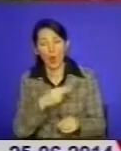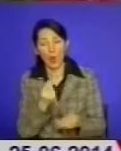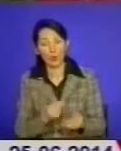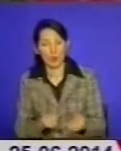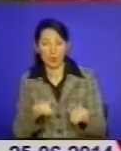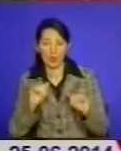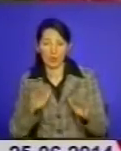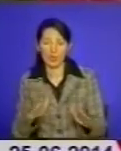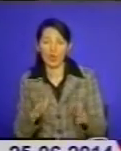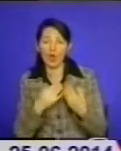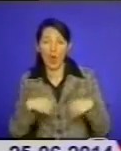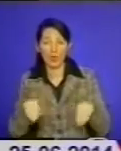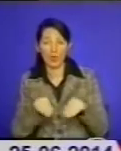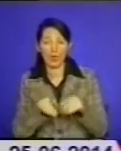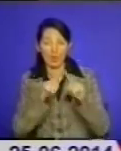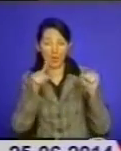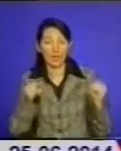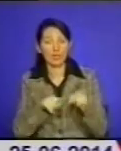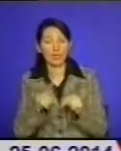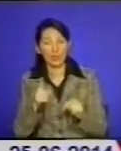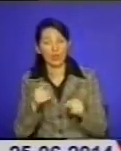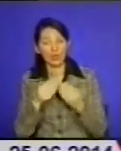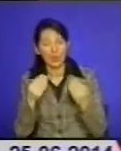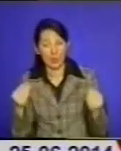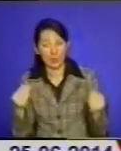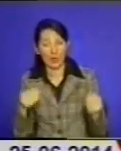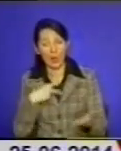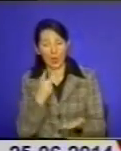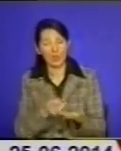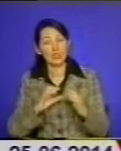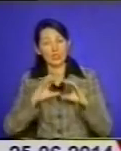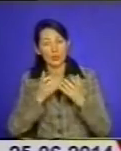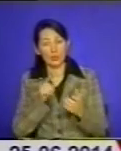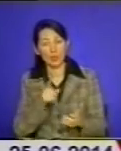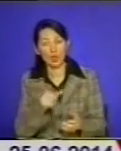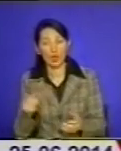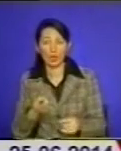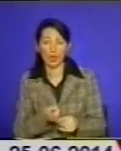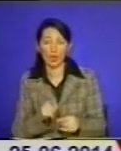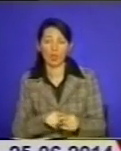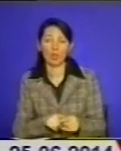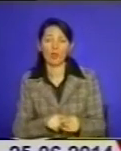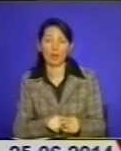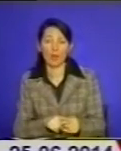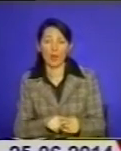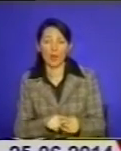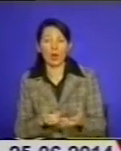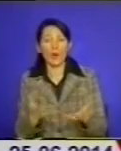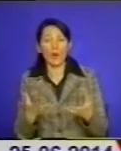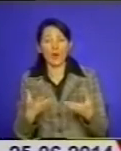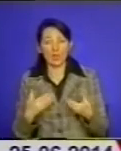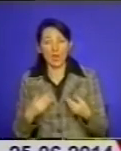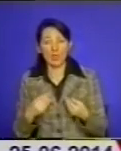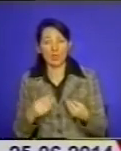показати її світові. Ті люди, які пройнялися ідеєю історії нашої і Революції